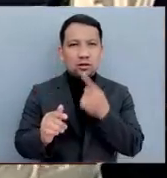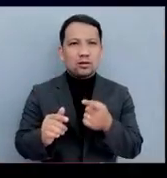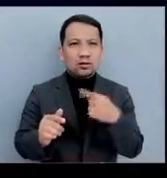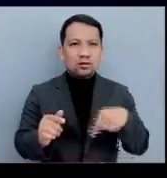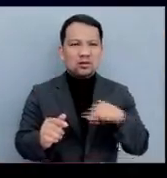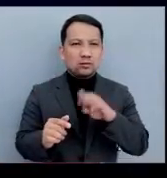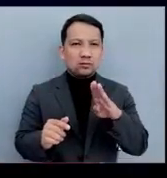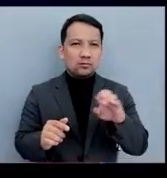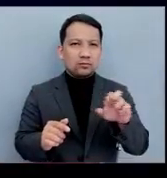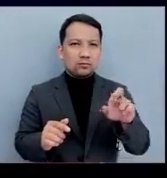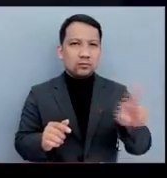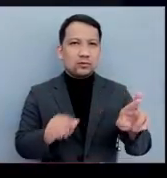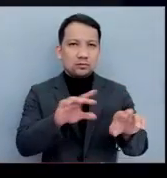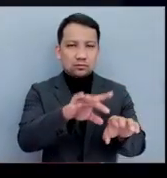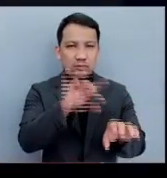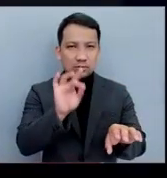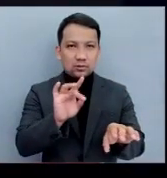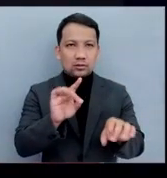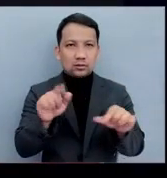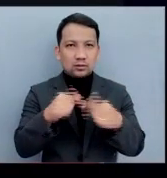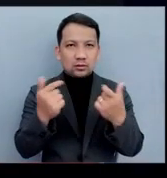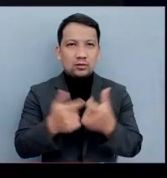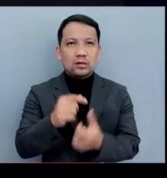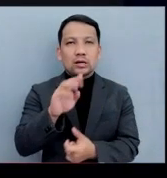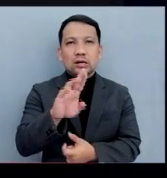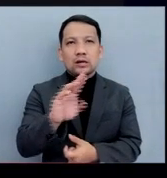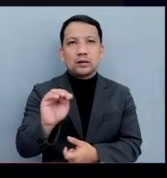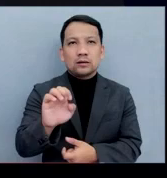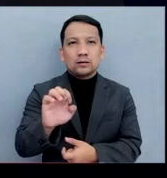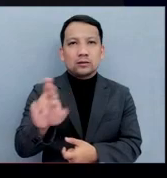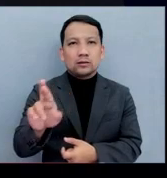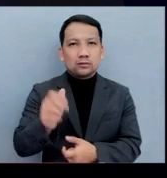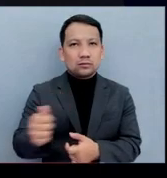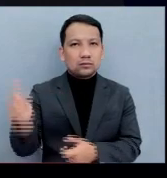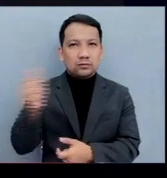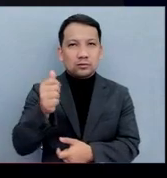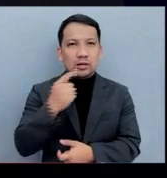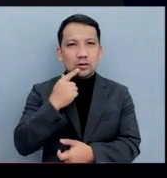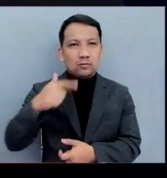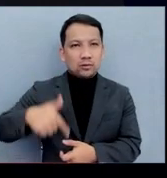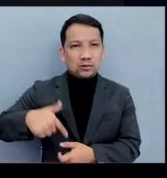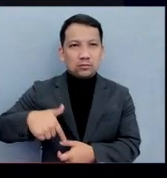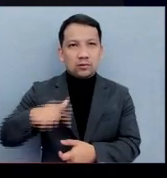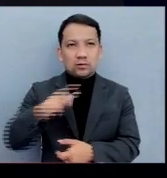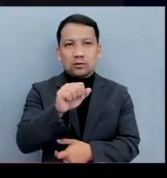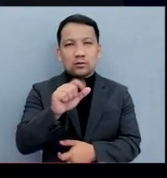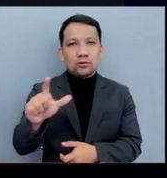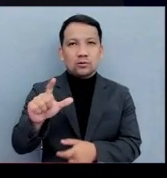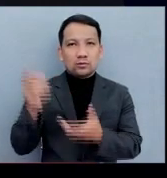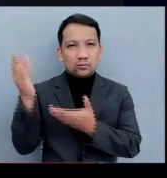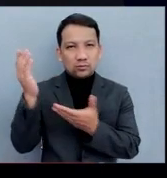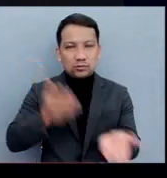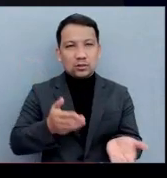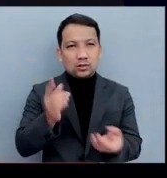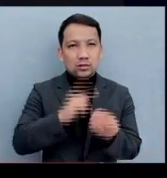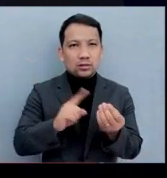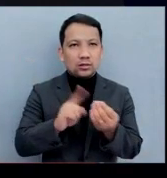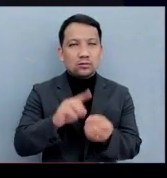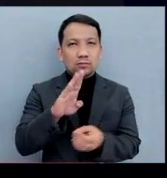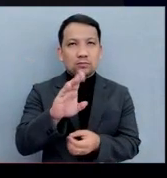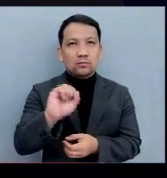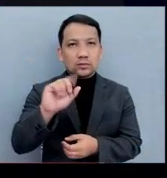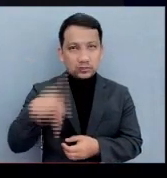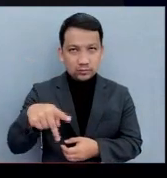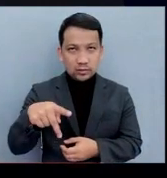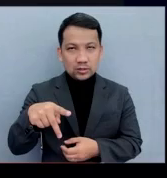Banner. Pero pinili pa rin ng ahensya ang Banner matapos itong malamang may mga delay ang All Card sa pag-deliver ng card sa Bangko Sentral ng